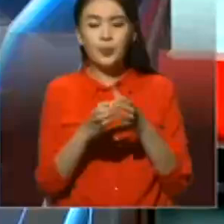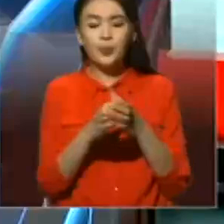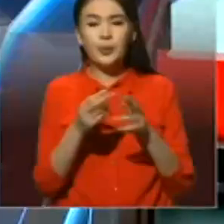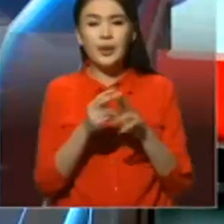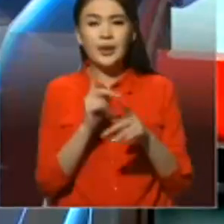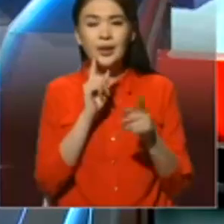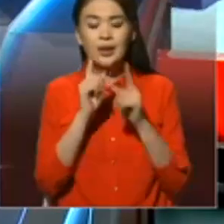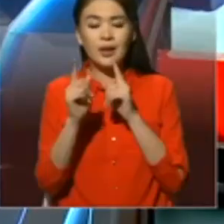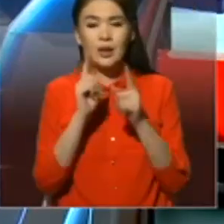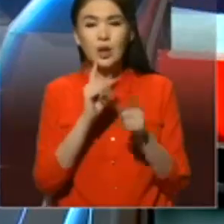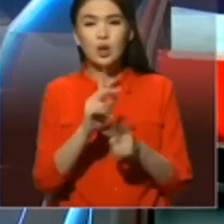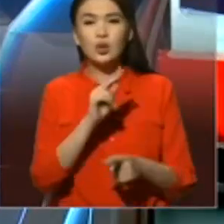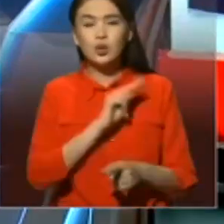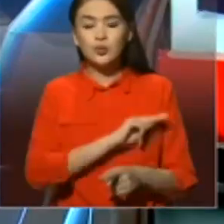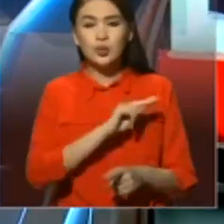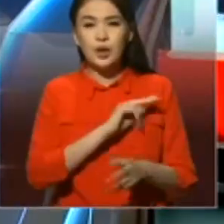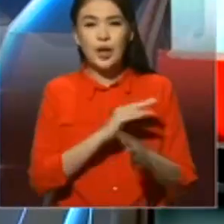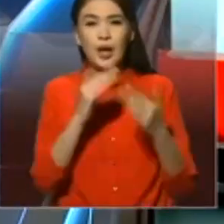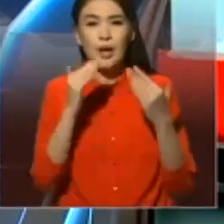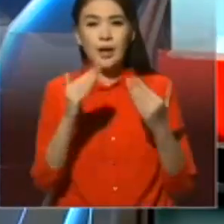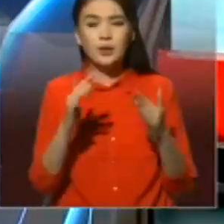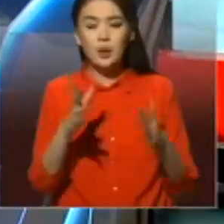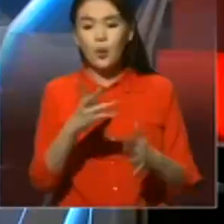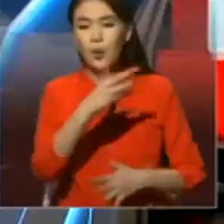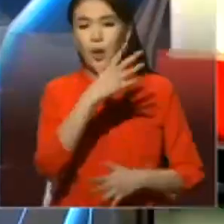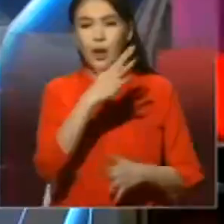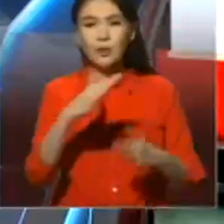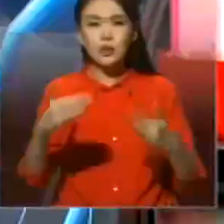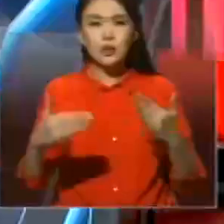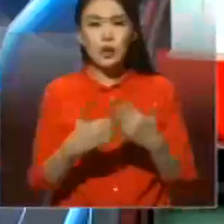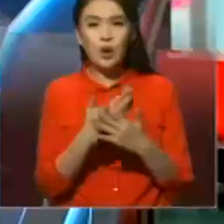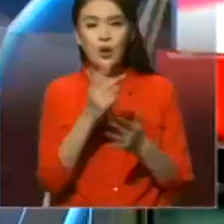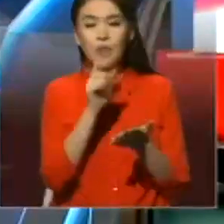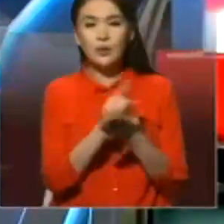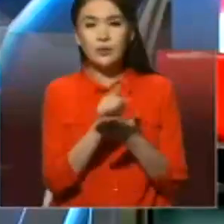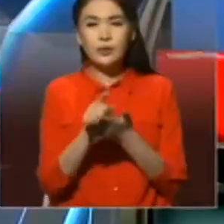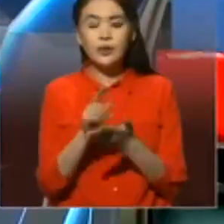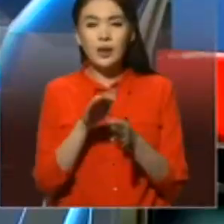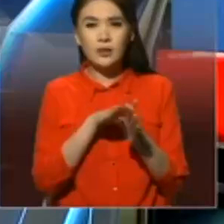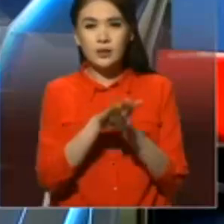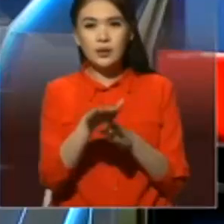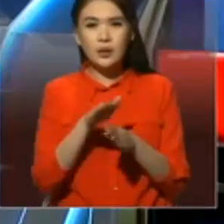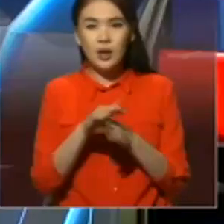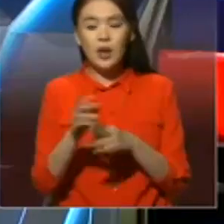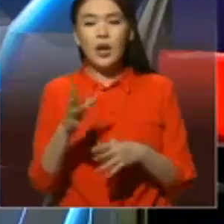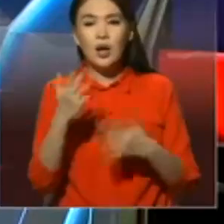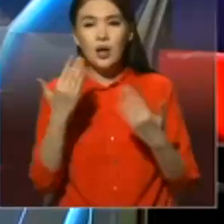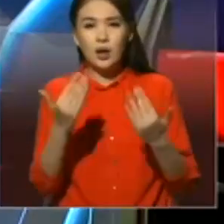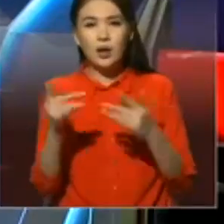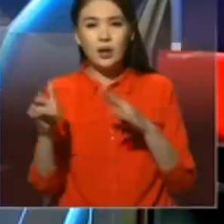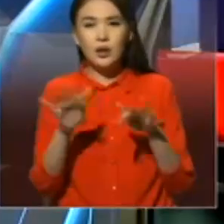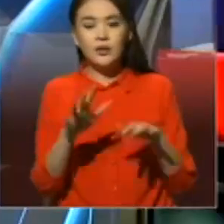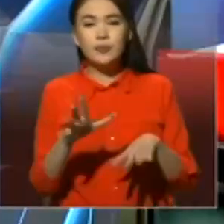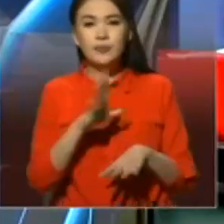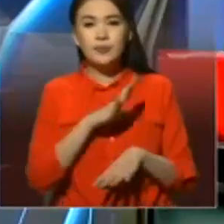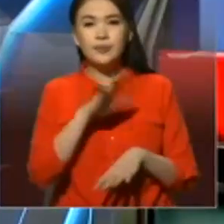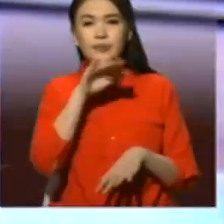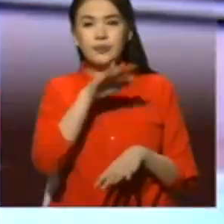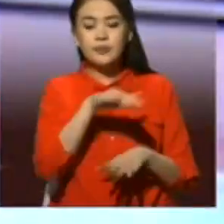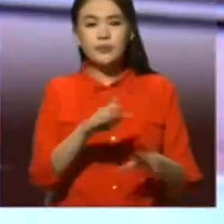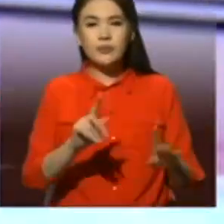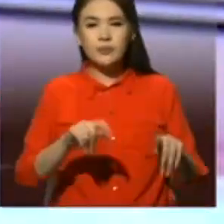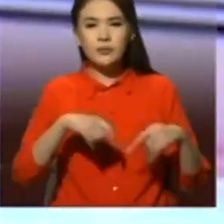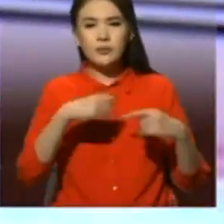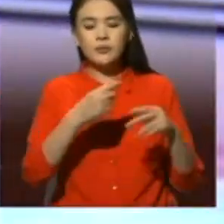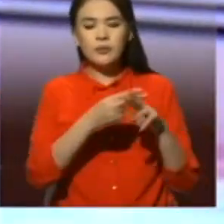кеңестер жұмыс жасады. Енді қазір жаңа қарқын уақыт ол өзінің міндеттерін, функциясын бәрін орындады. Қазір ақсақалдар кеңесіне беріліп жатыр.